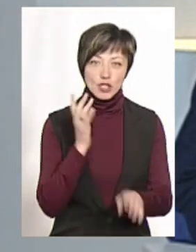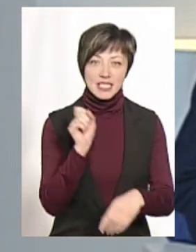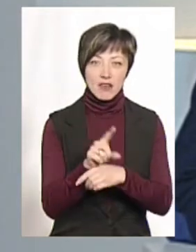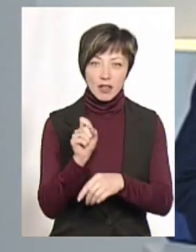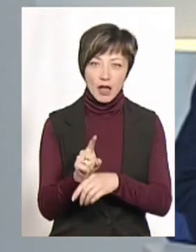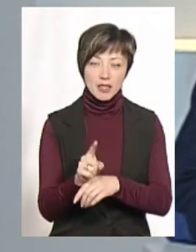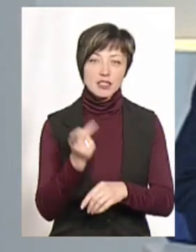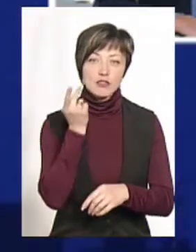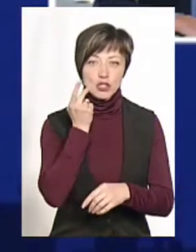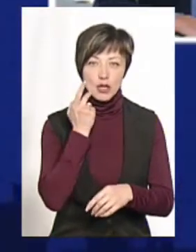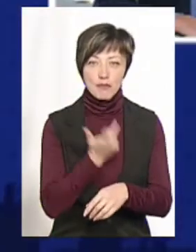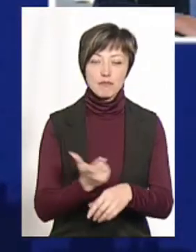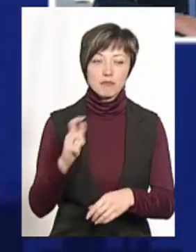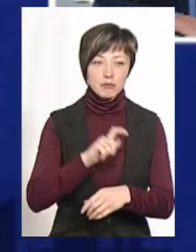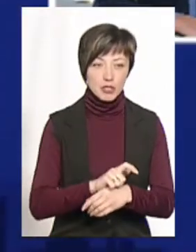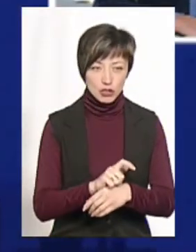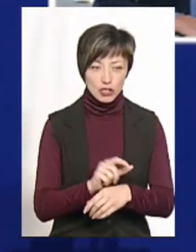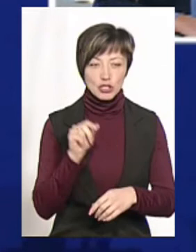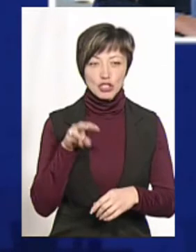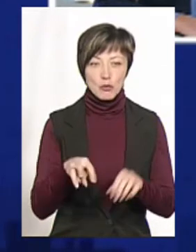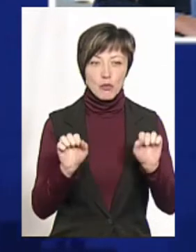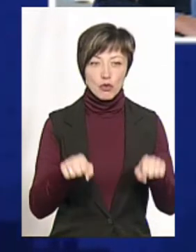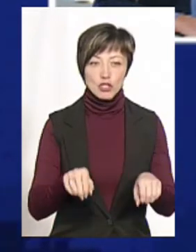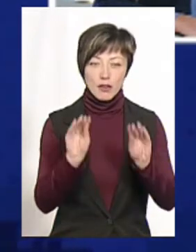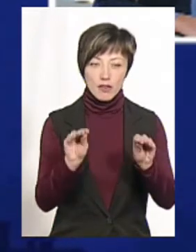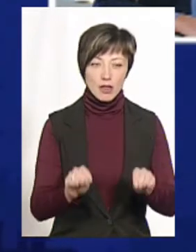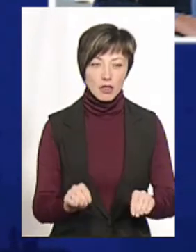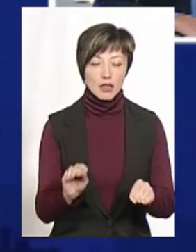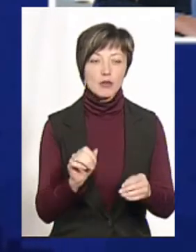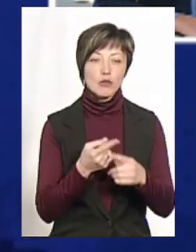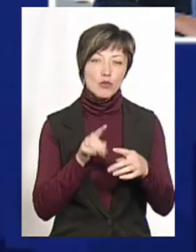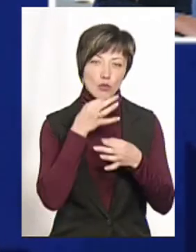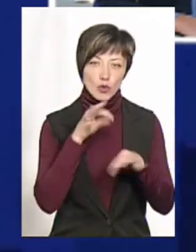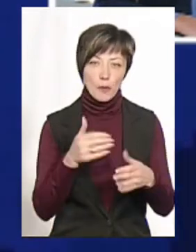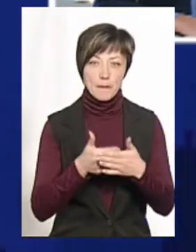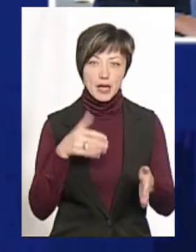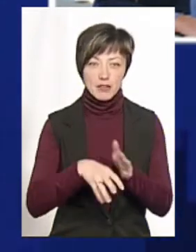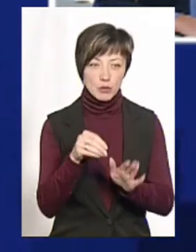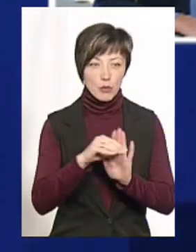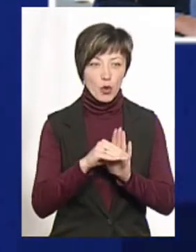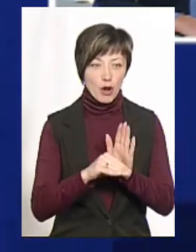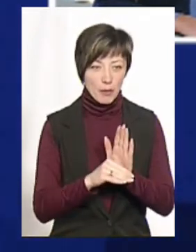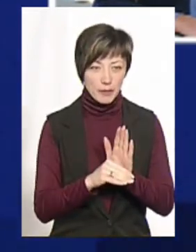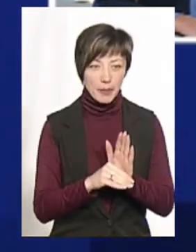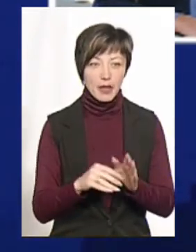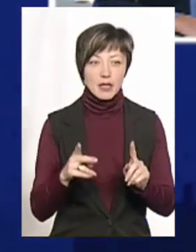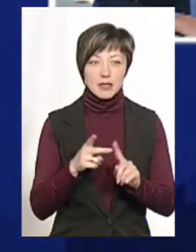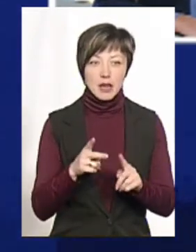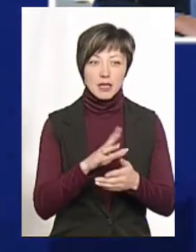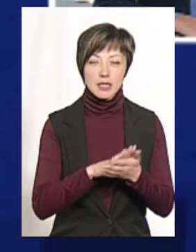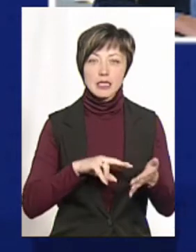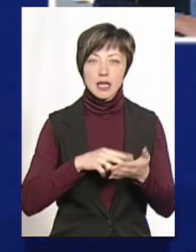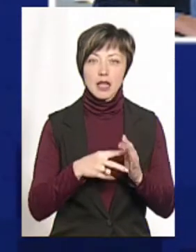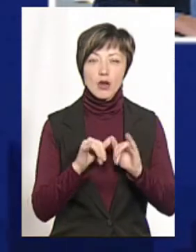завдання, тому що завдань зазвичай набагато більше, ніж їх можна викласти на папері у вигляді будь-якої передвиборчої програми. Далі – це